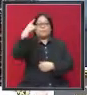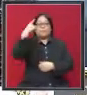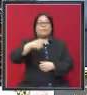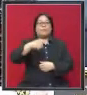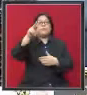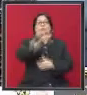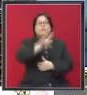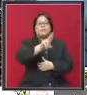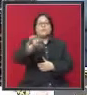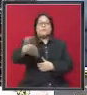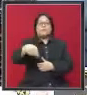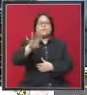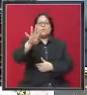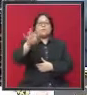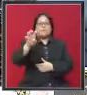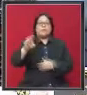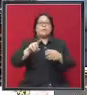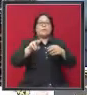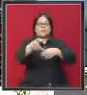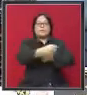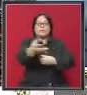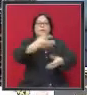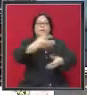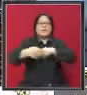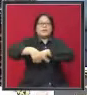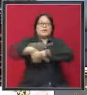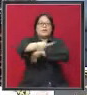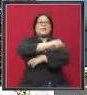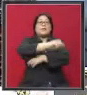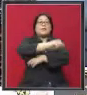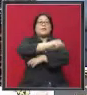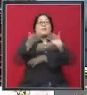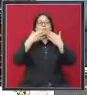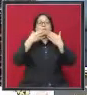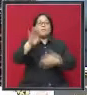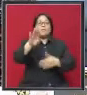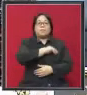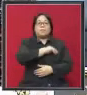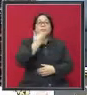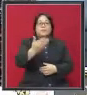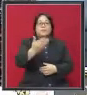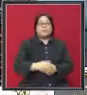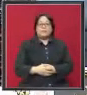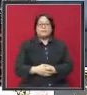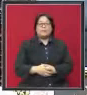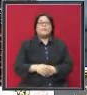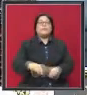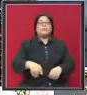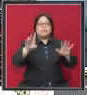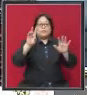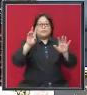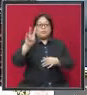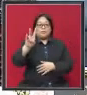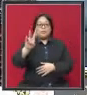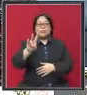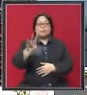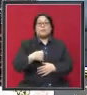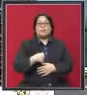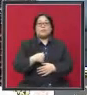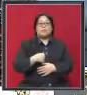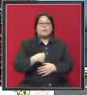bagi 3,400 nelayan darat yang berdaftar. Terima kasih Yang Berhormat Menteri. Terima kasih. Ketujuh. Kanga